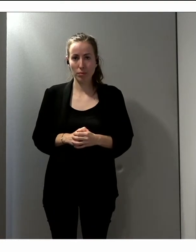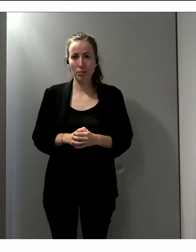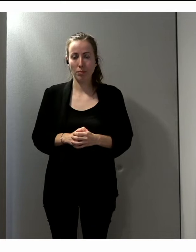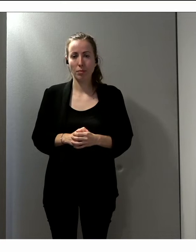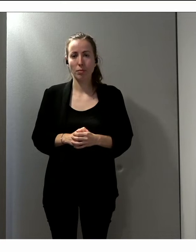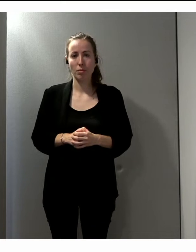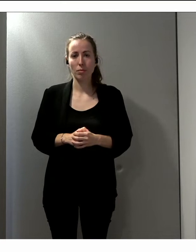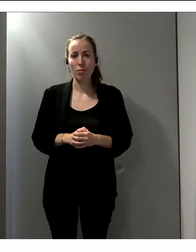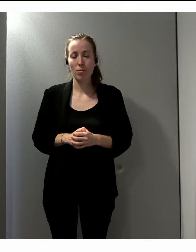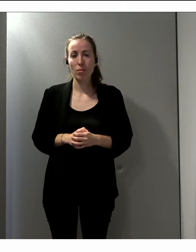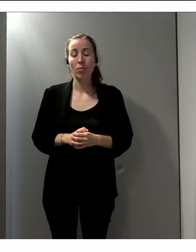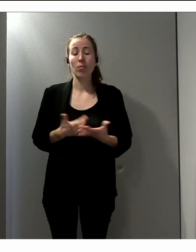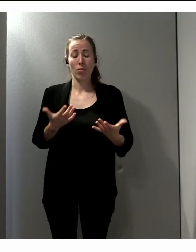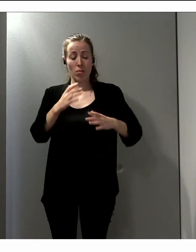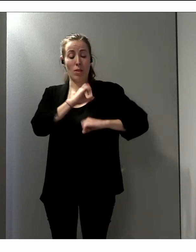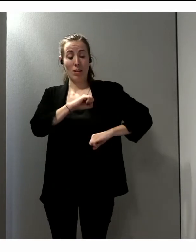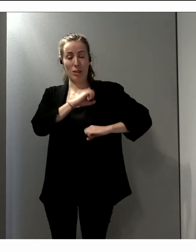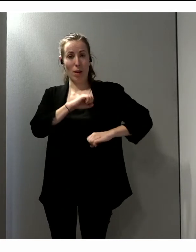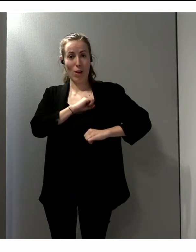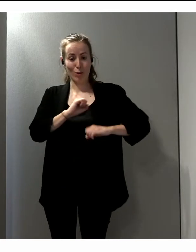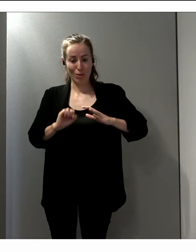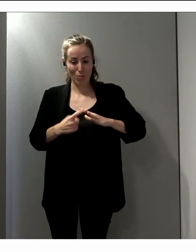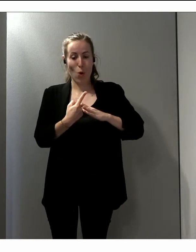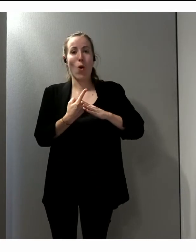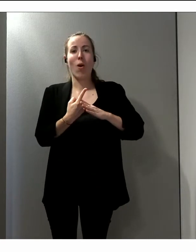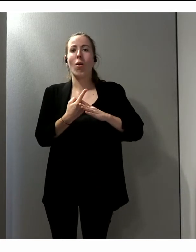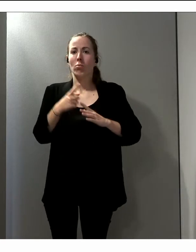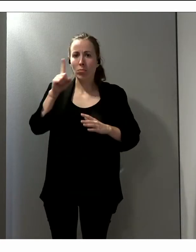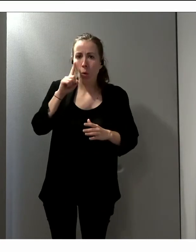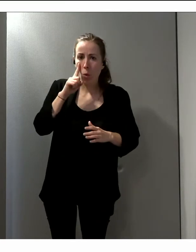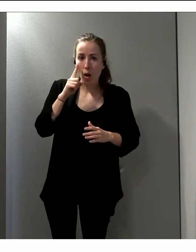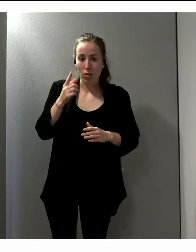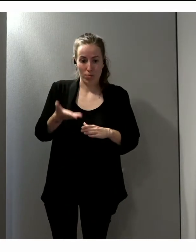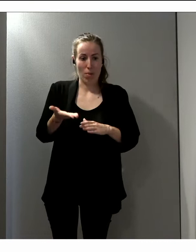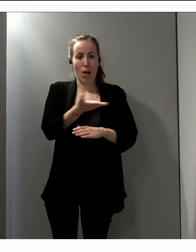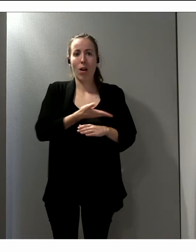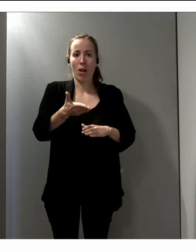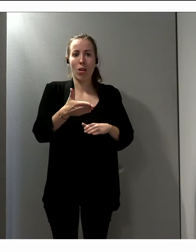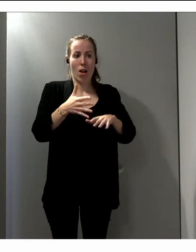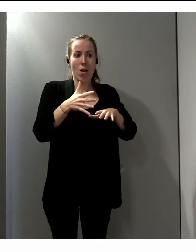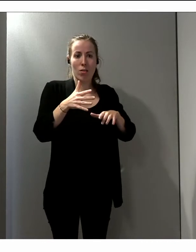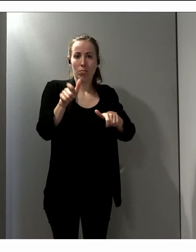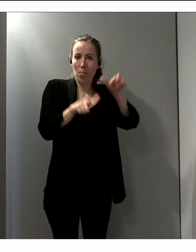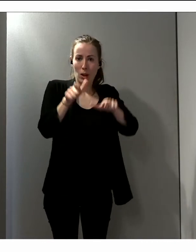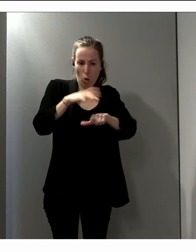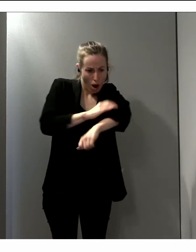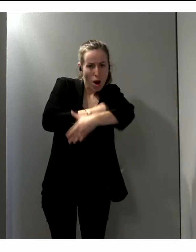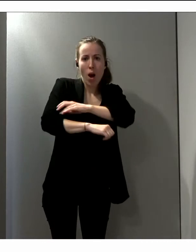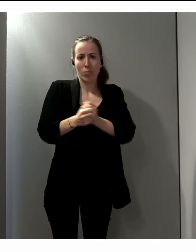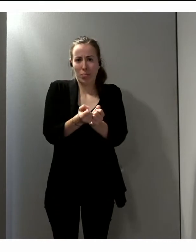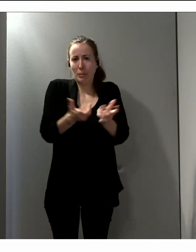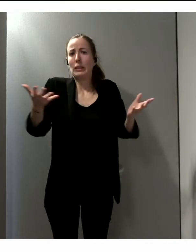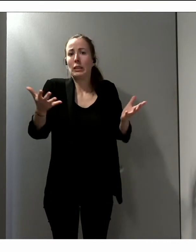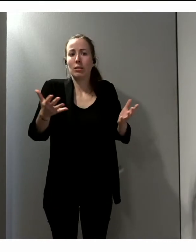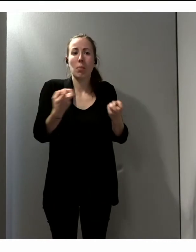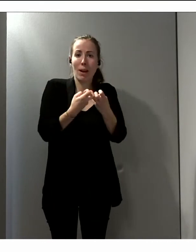Cette expérience, elle a pu aussi voir le jour parce qu'il y a eu une mobilisation. On a cité tout à l'heure la MDPH. Et là, il y a eu